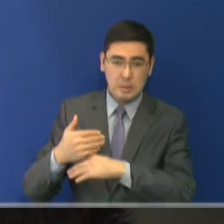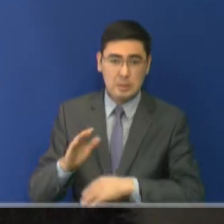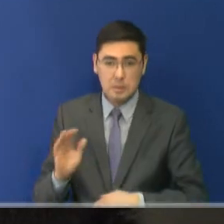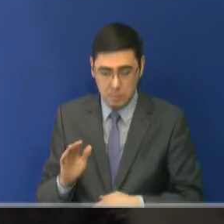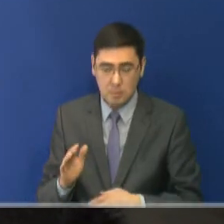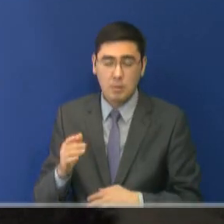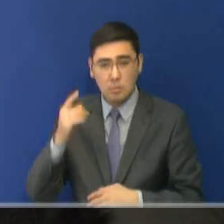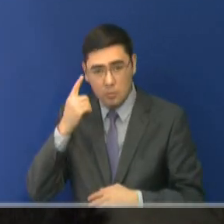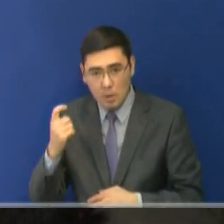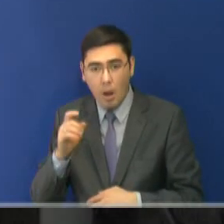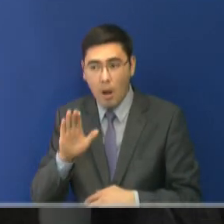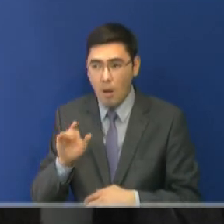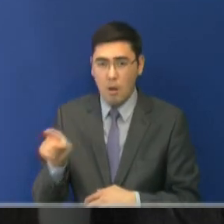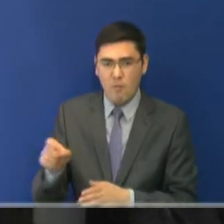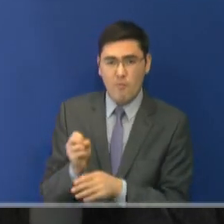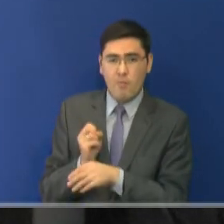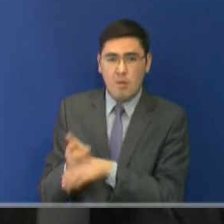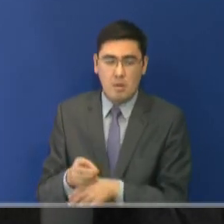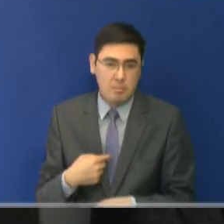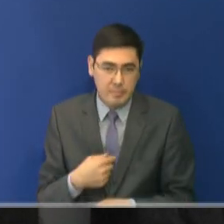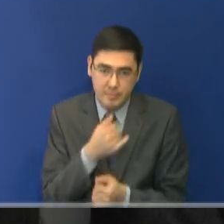Они вот так вот, они нос так вот так вот.